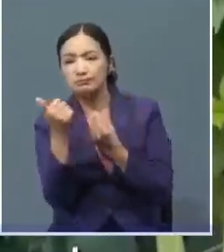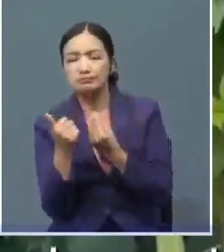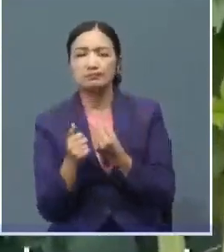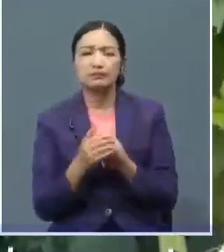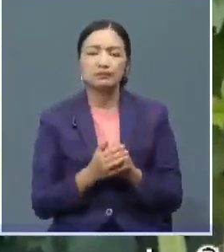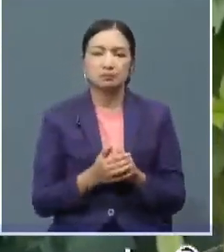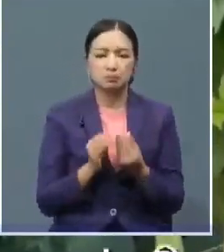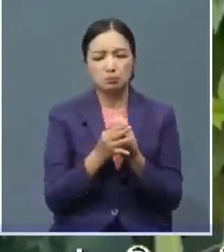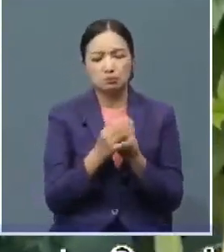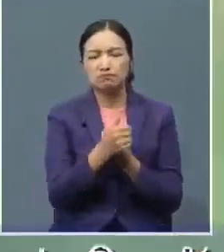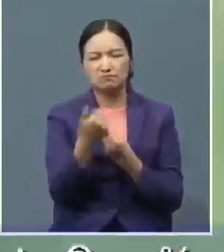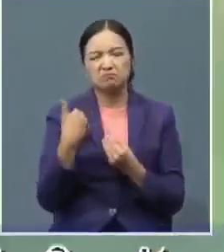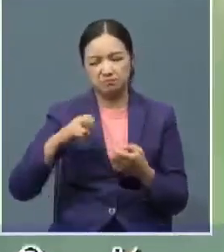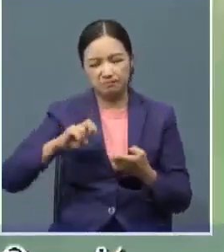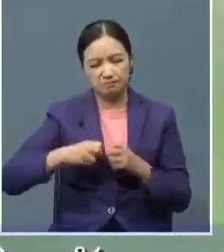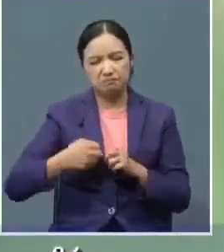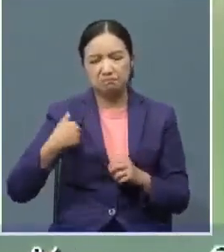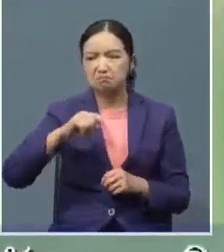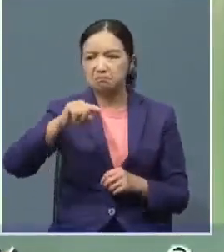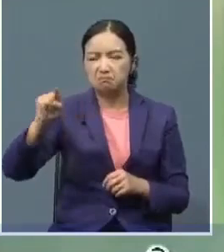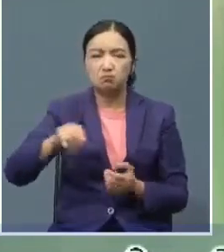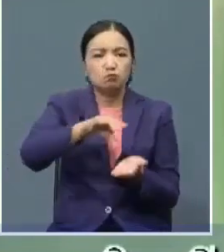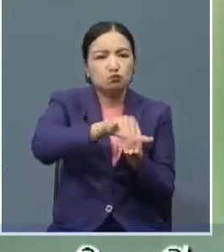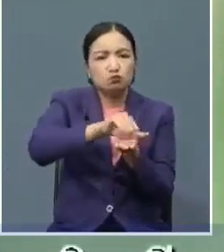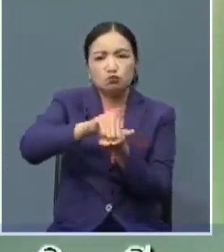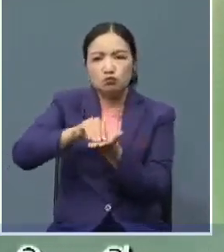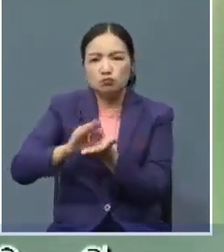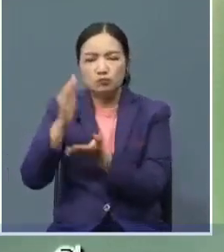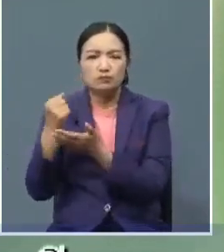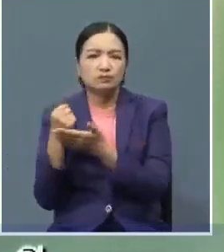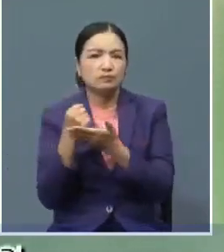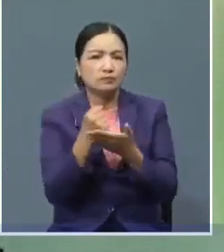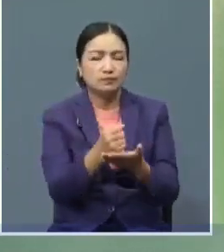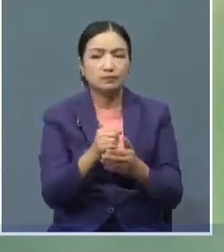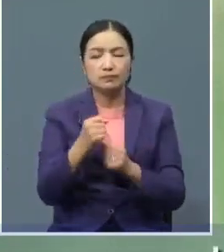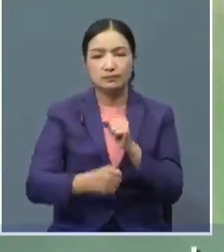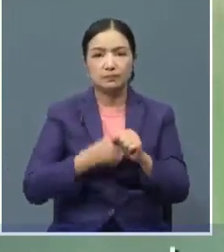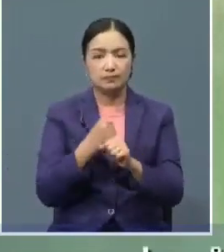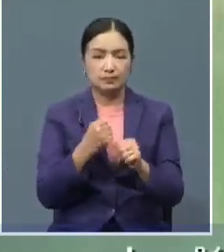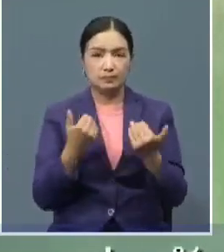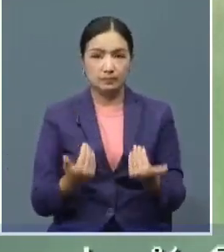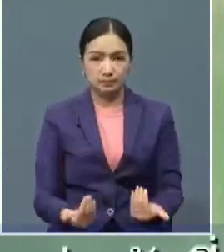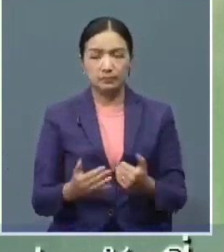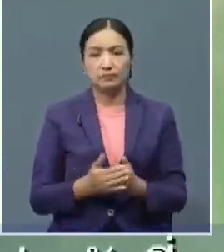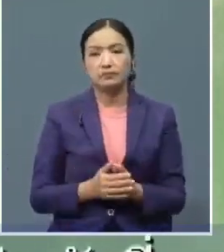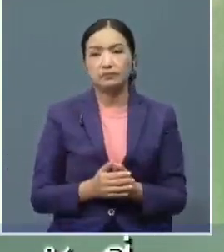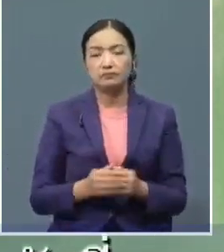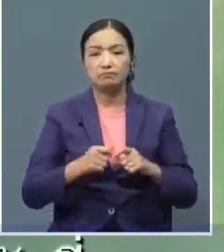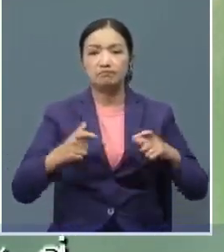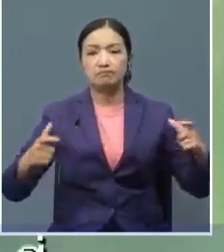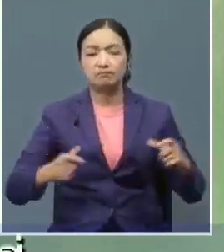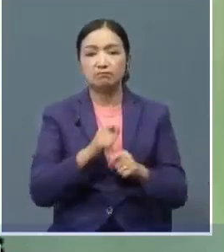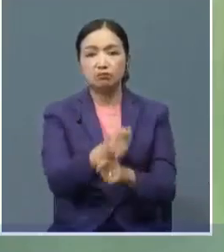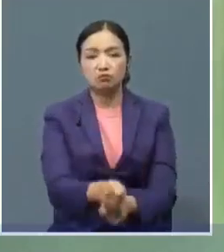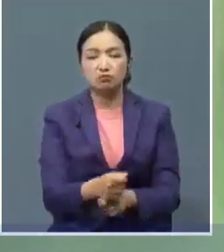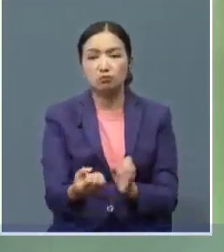ก็เสียหายจากภัยแล้งเหมือนกันนะครับเพื่อได้เป็นข้อมูลในการช่วยเหลือต่อนะครับสำหรับปีนี้เองครับพื้นที่การเกษตรได้รับ